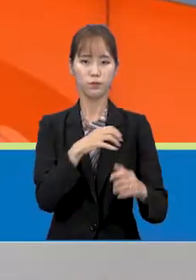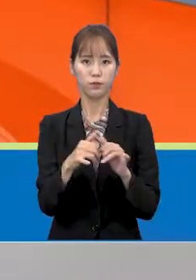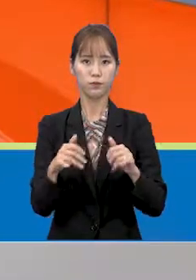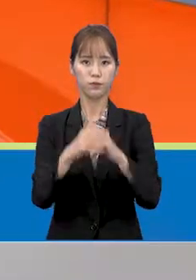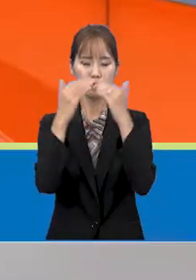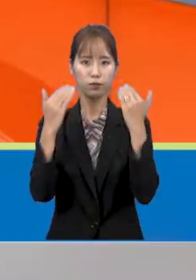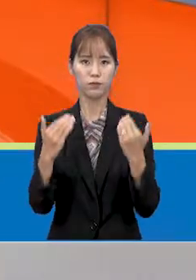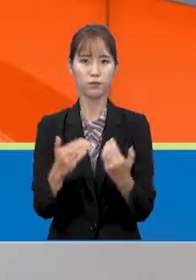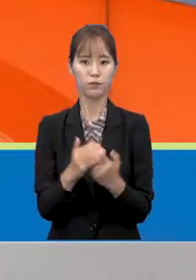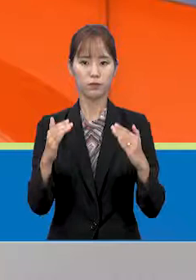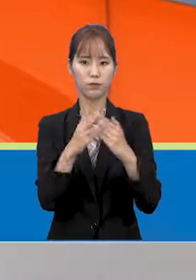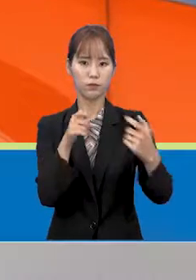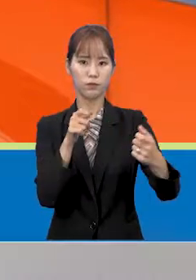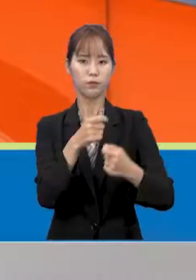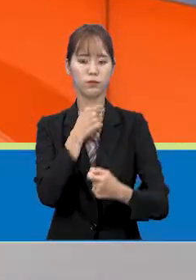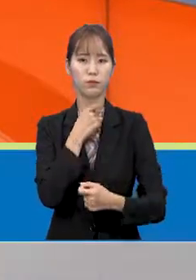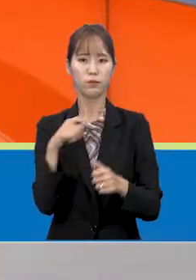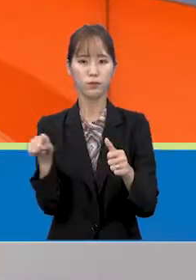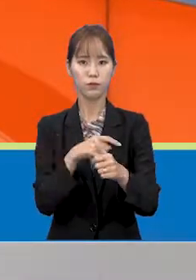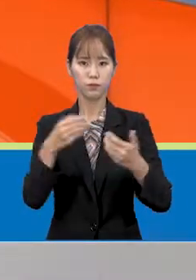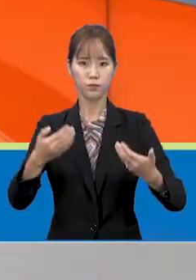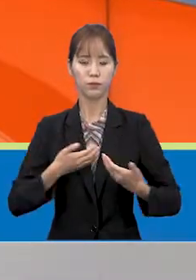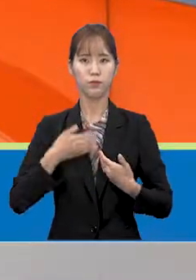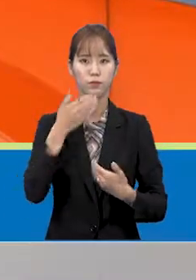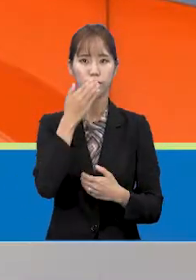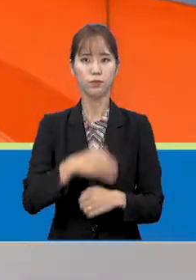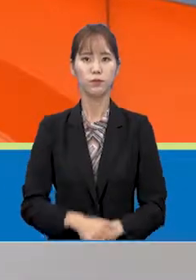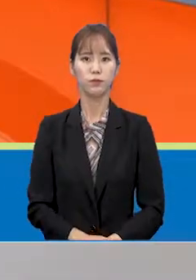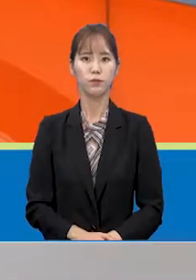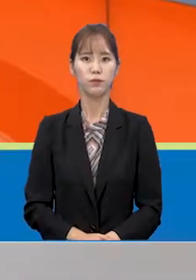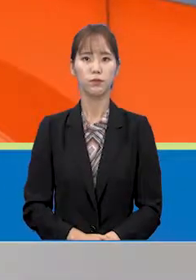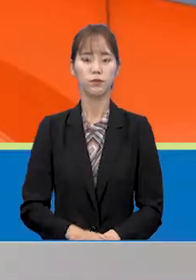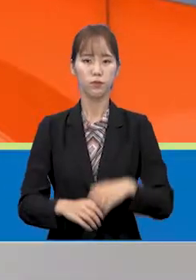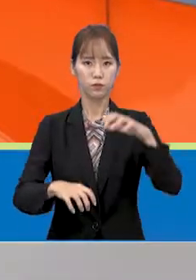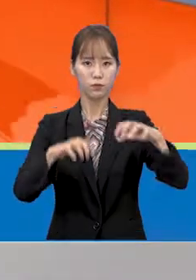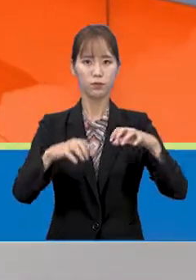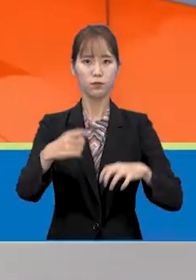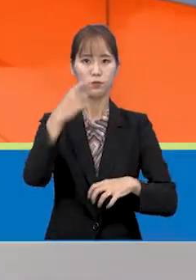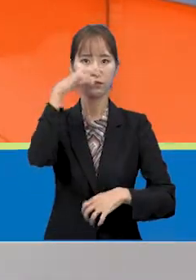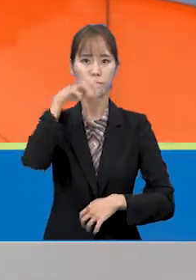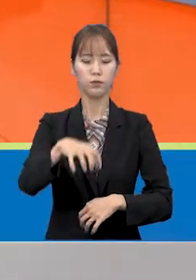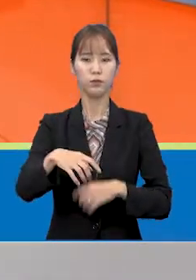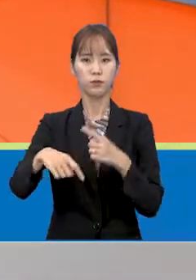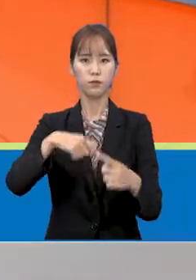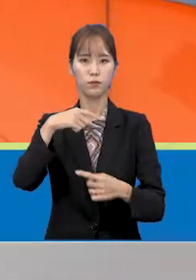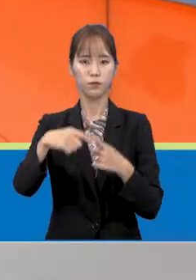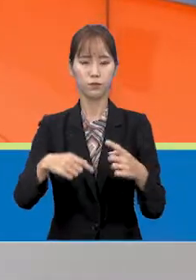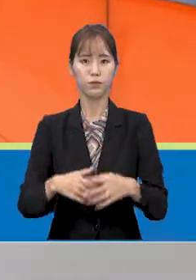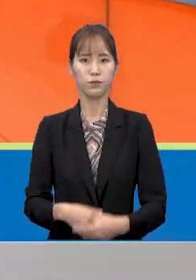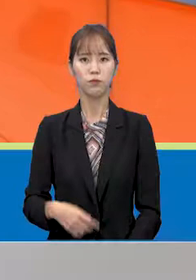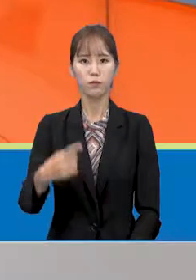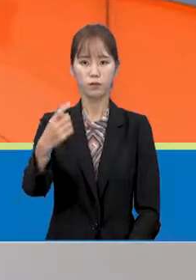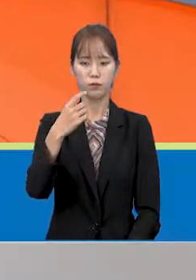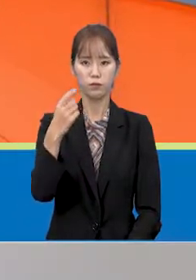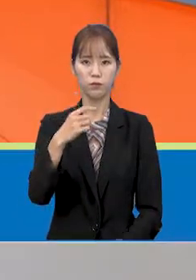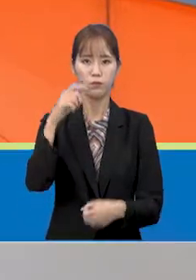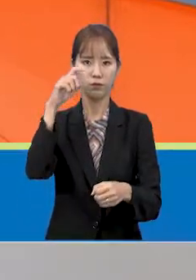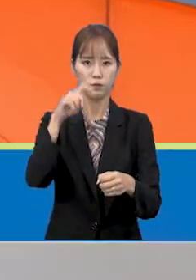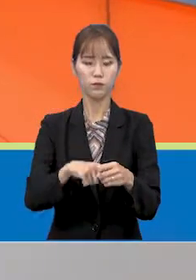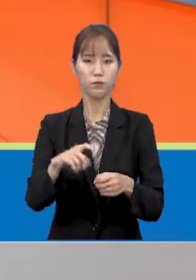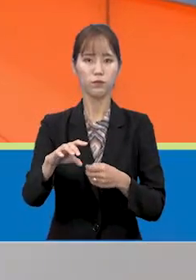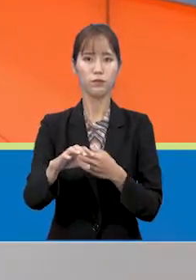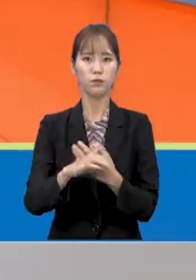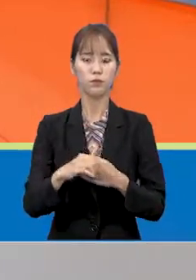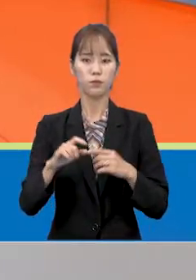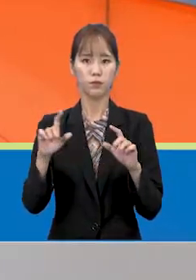구민이면 누구나 집 가까운 곳에서 원하는 교육을 받을 수 있도록 동네 배움터를 운영합니다. 배움을 통해 삶의